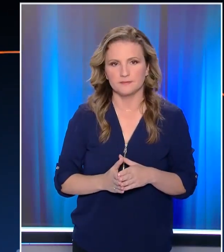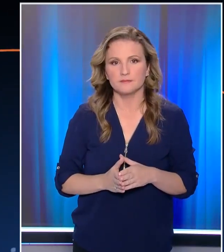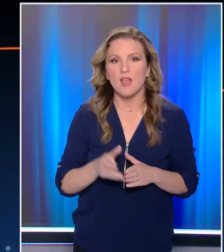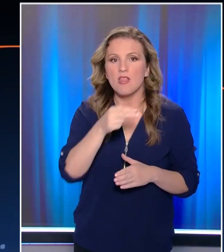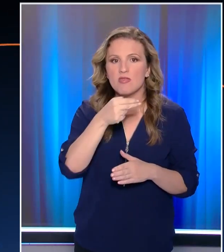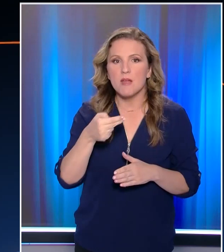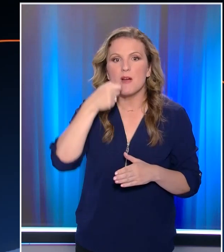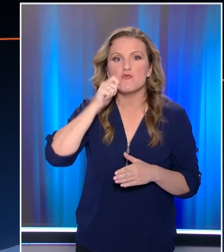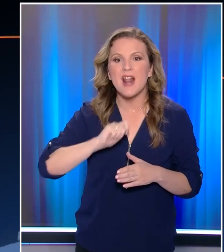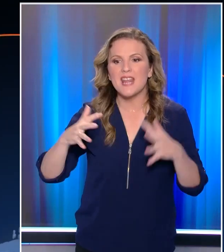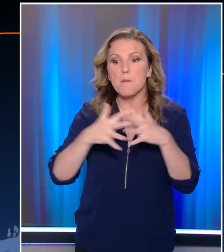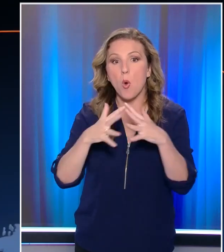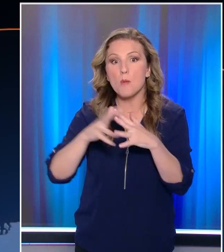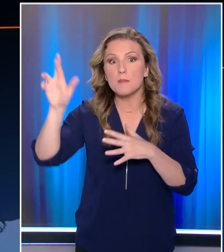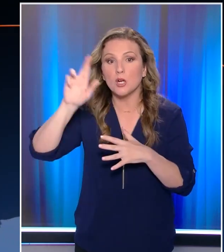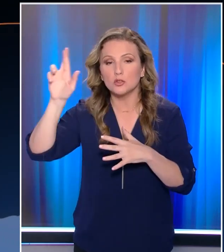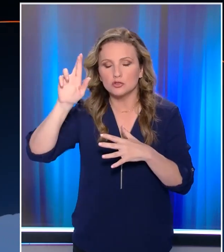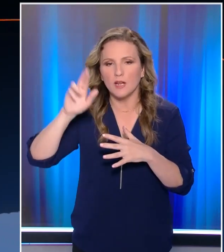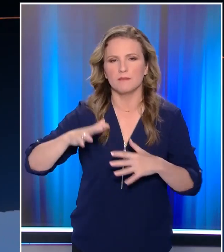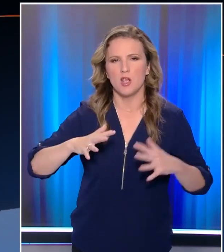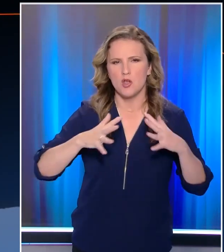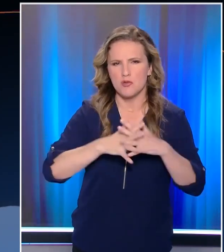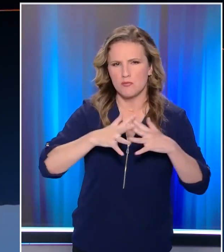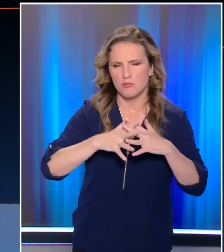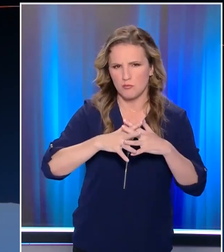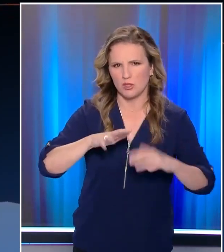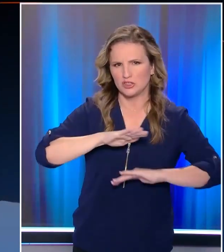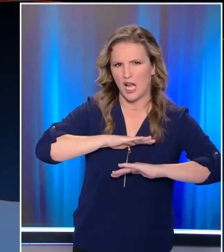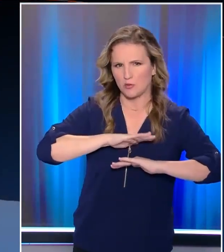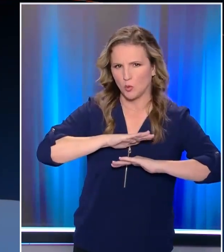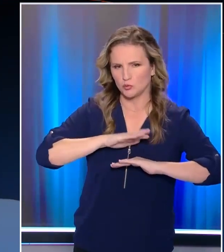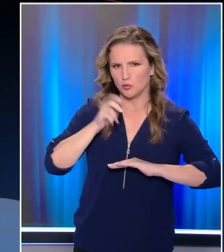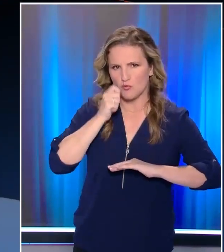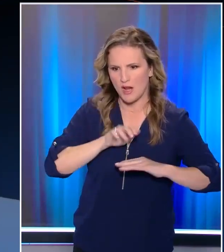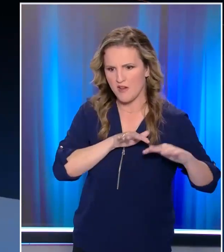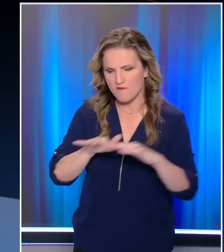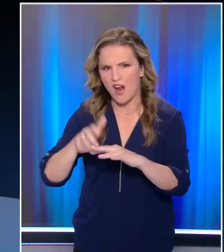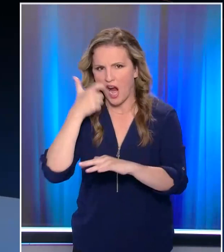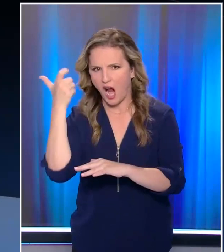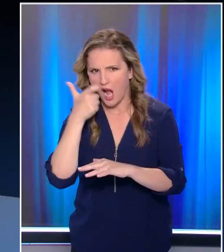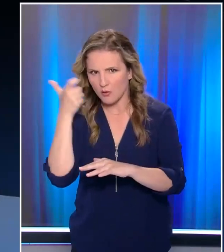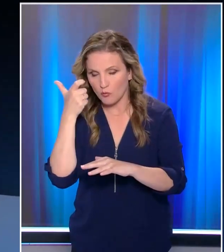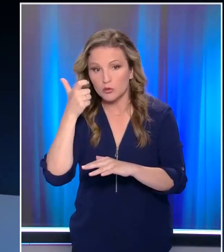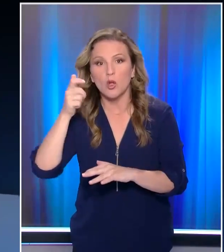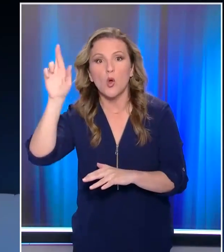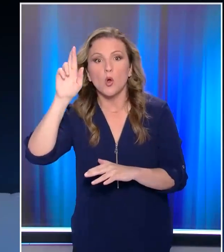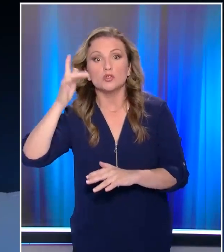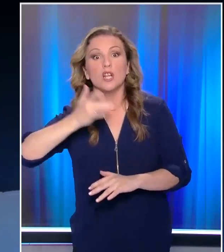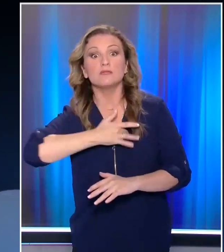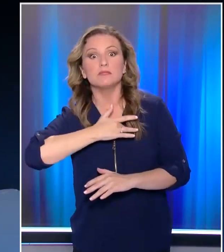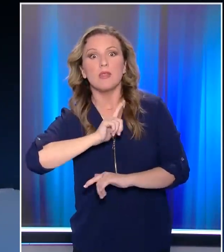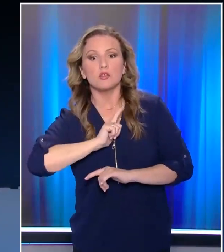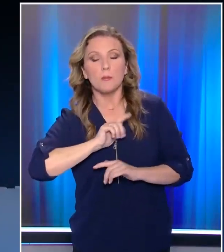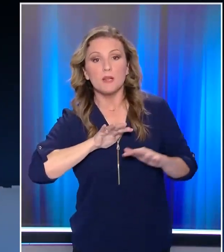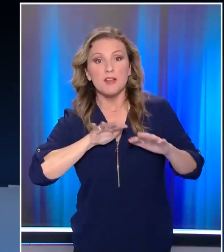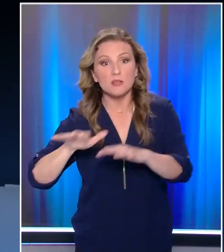Στο μέτωπο της Ουκρανίας, ο Ουκρανικός στρατός έχει περάσει την αντεπίθεση στην περιοχή του Χαρκόβου, ευνηδιάζοντας τις ρωσικές δυνάμεις. Στις υπορωσικό